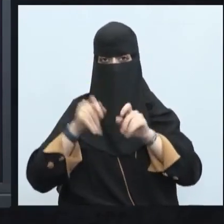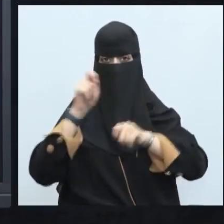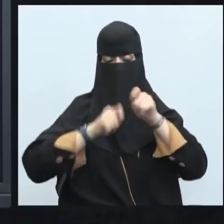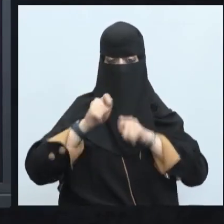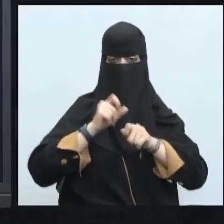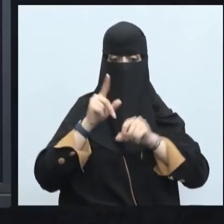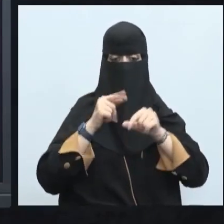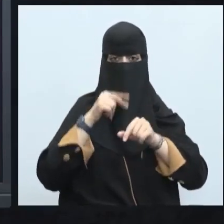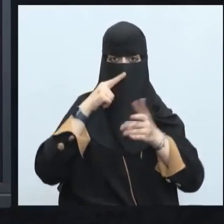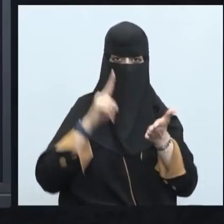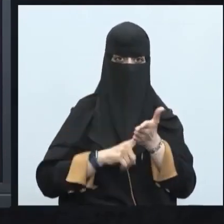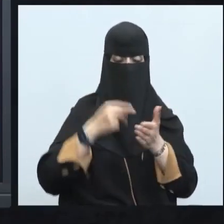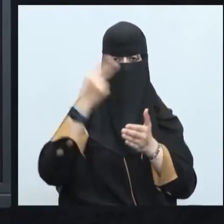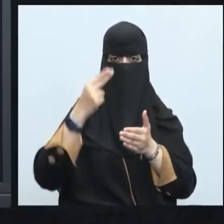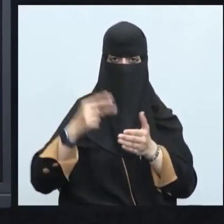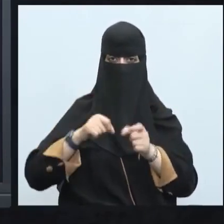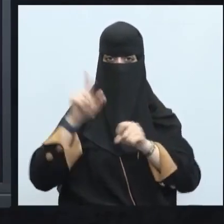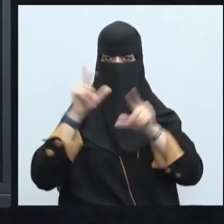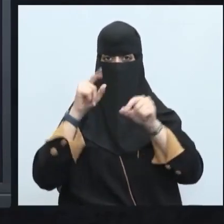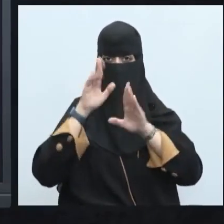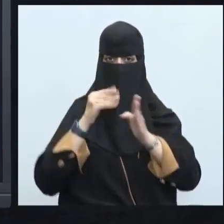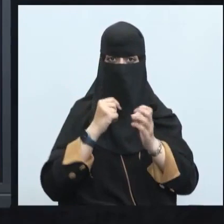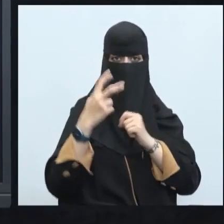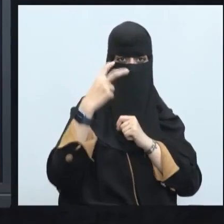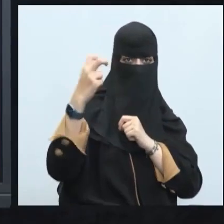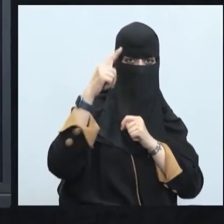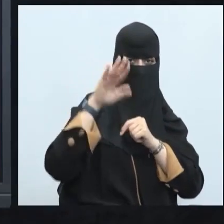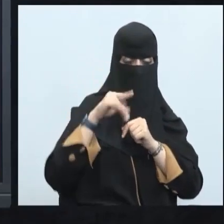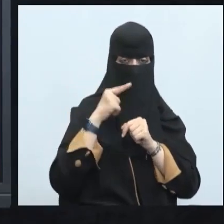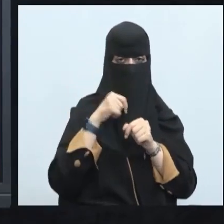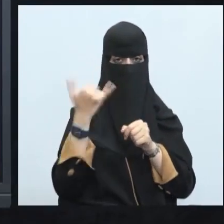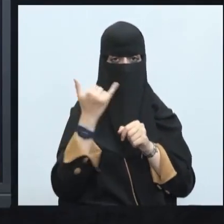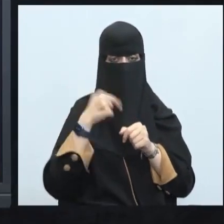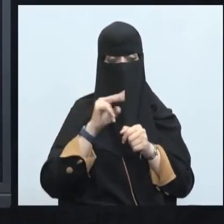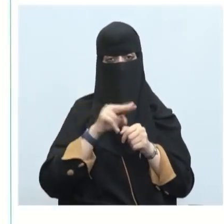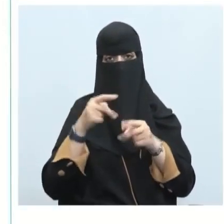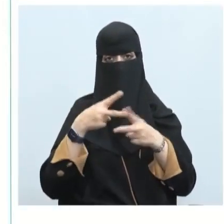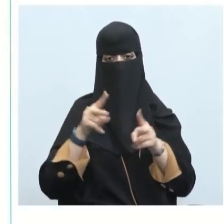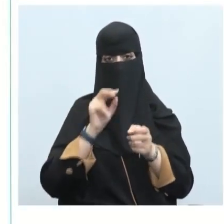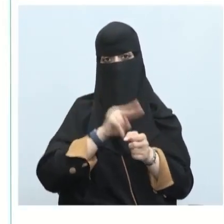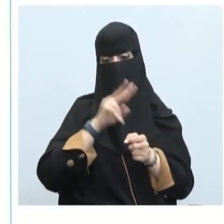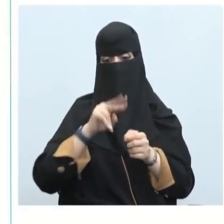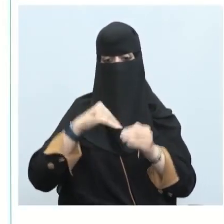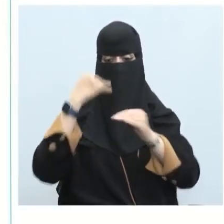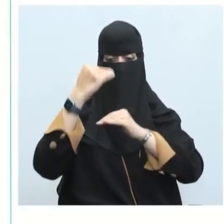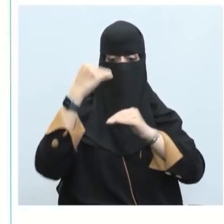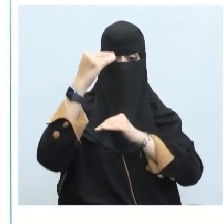الالكتروني ويجب ان يصمم الموقع الالكتروني بشكل جذاب وسهل التصفح